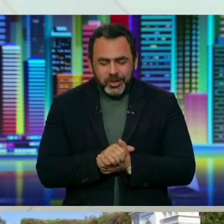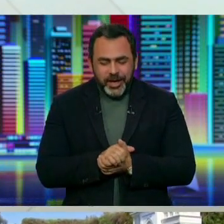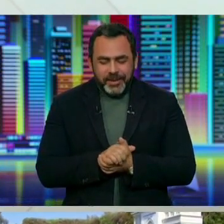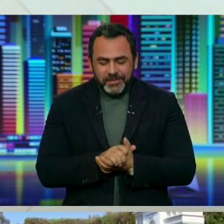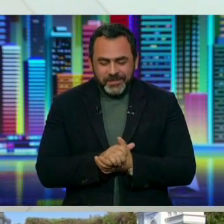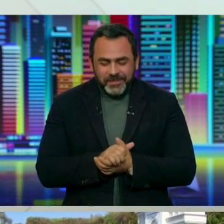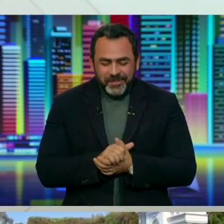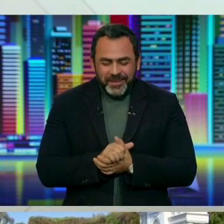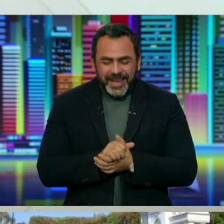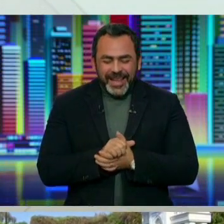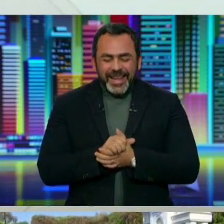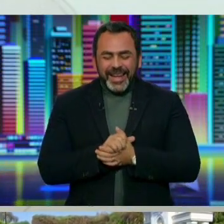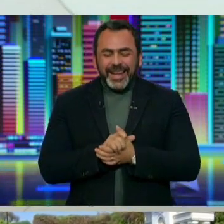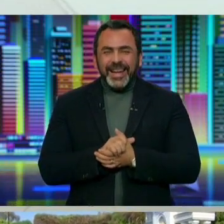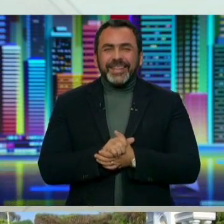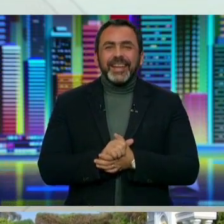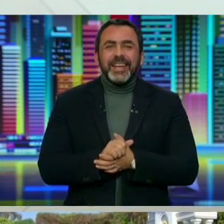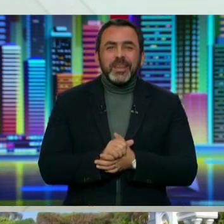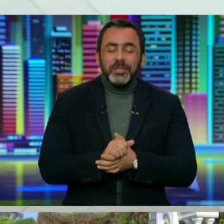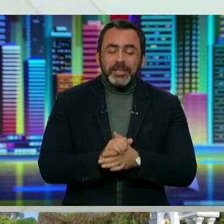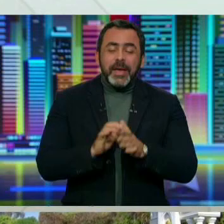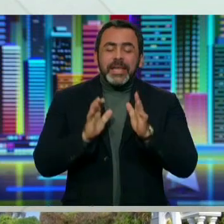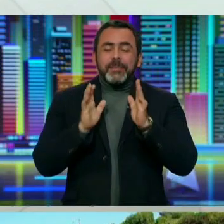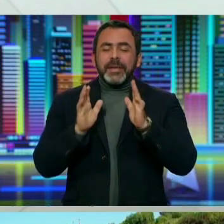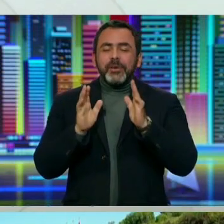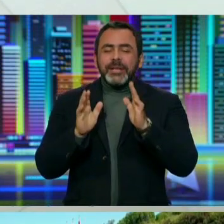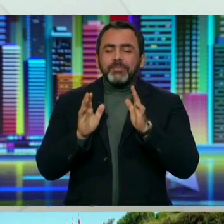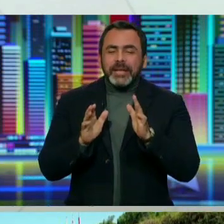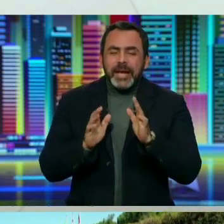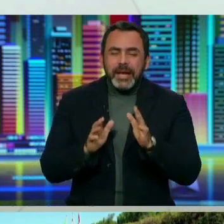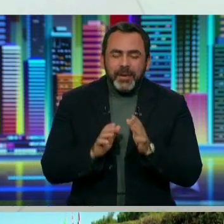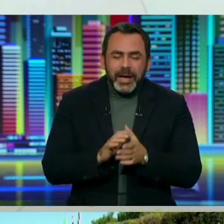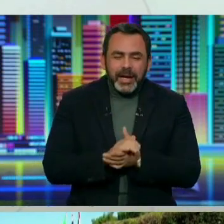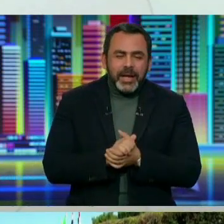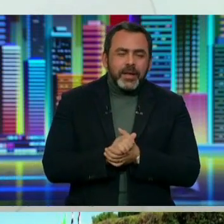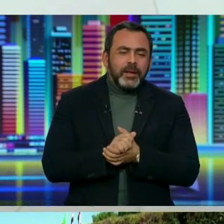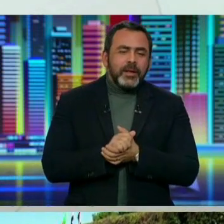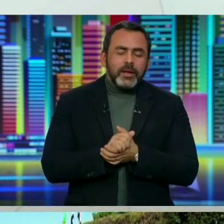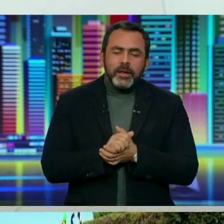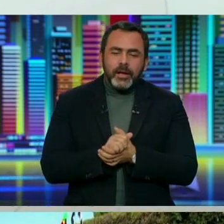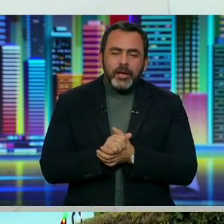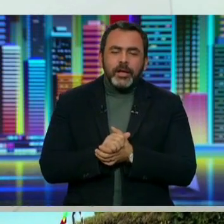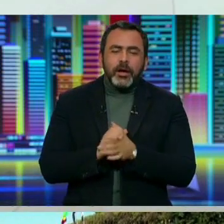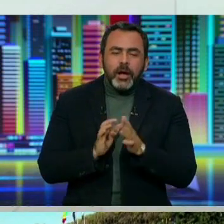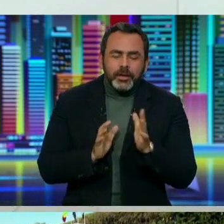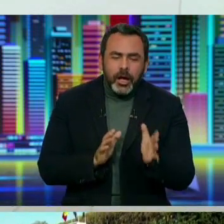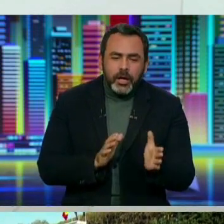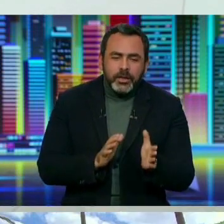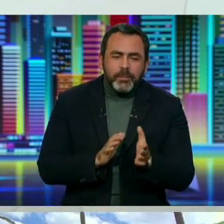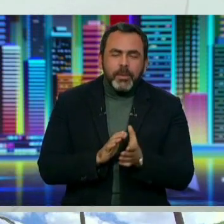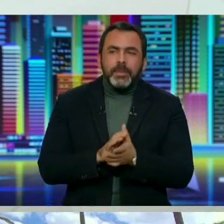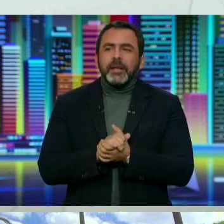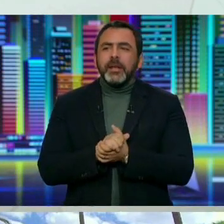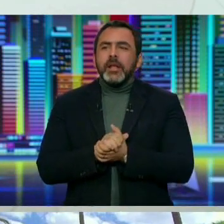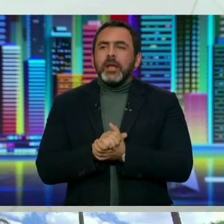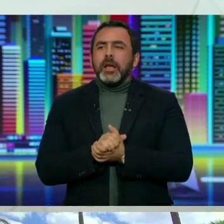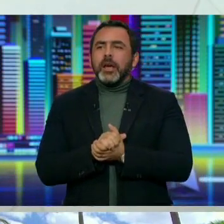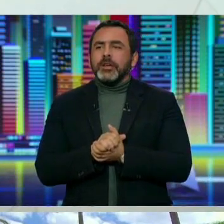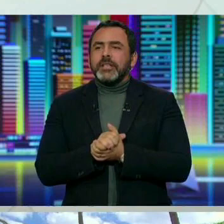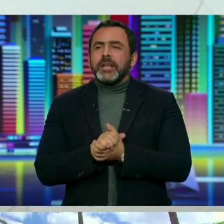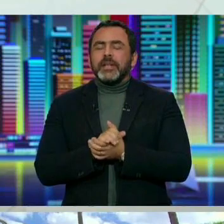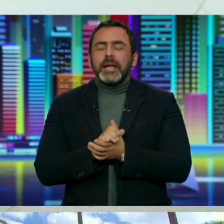حضرتك؟ وحشنا. تمام الحمد لله، وانت كتير والله. الله يخليك استاذ العزب. يمكن واحنا بنتكلم على اللقاء النهارده ما